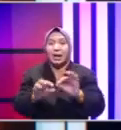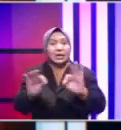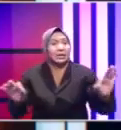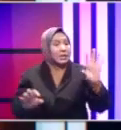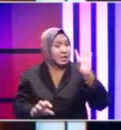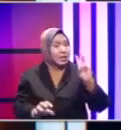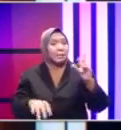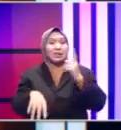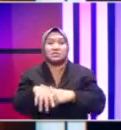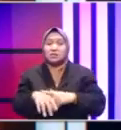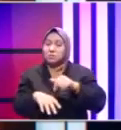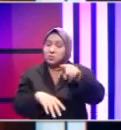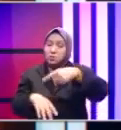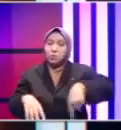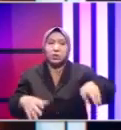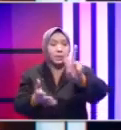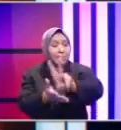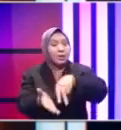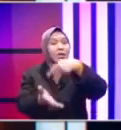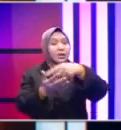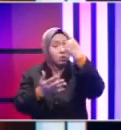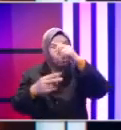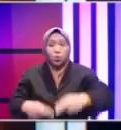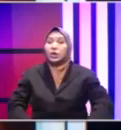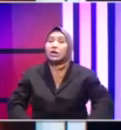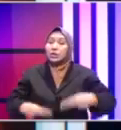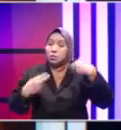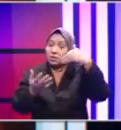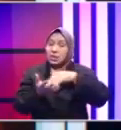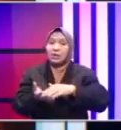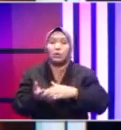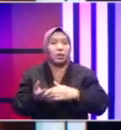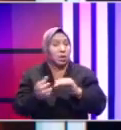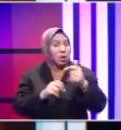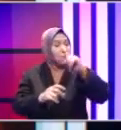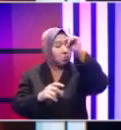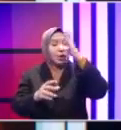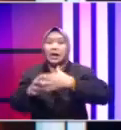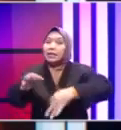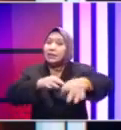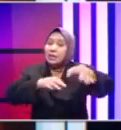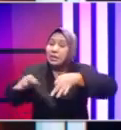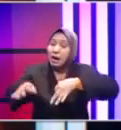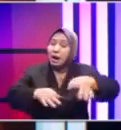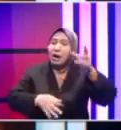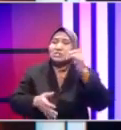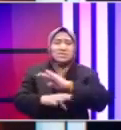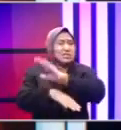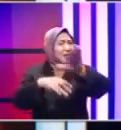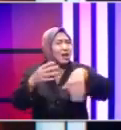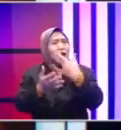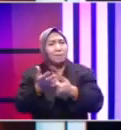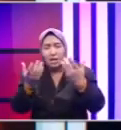semasa mereka semuanya dibangkitkan untuk hidup semula oleh Allah pada hari kiamat lalu diterangkan kepada mereka segala